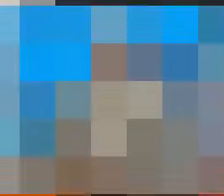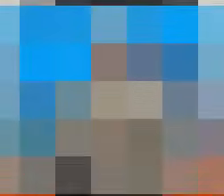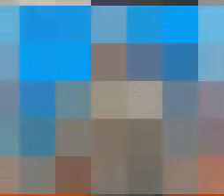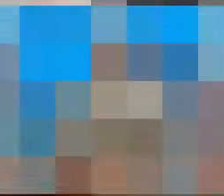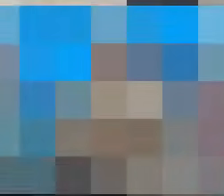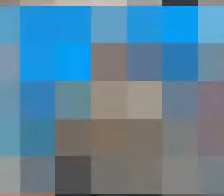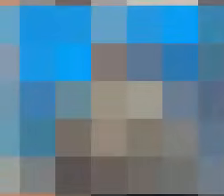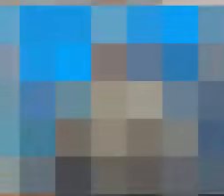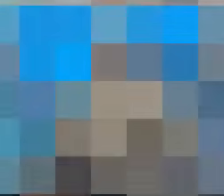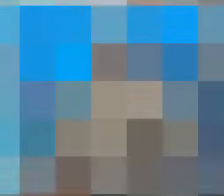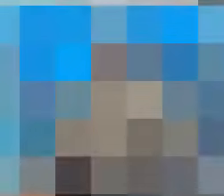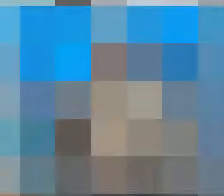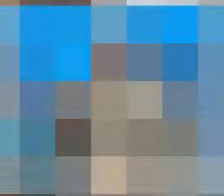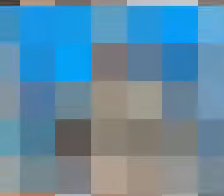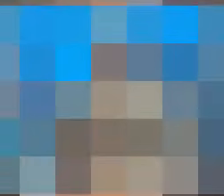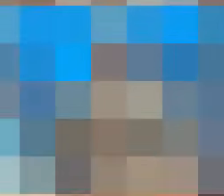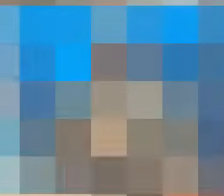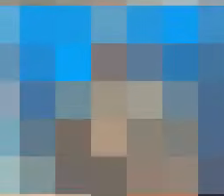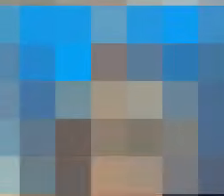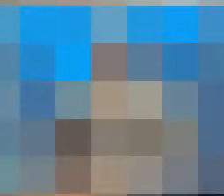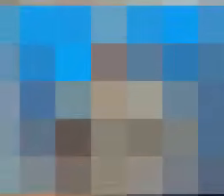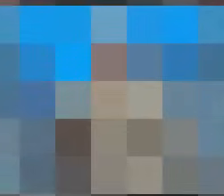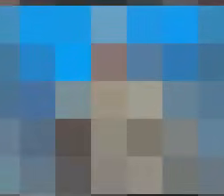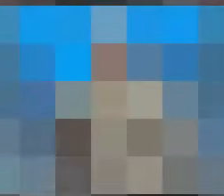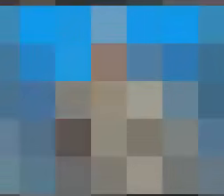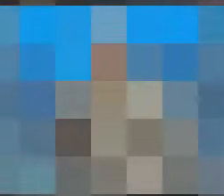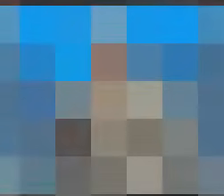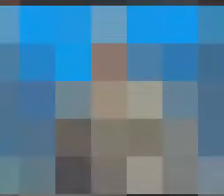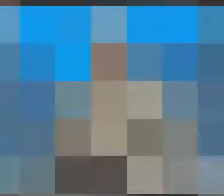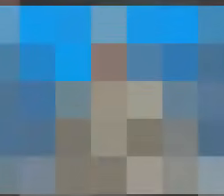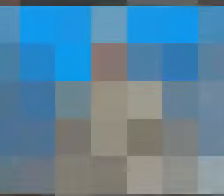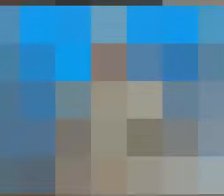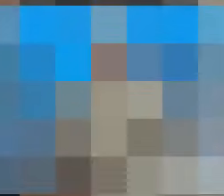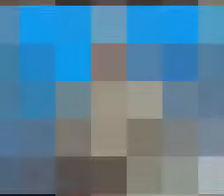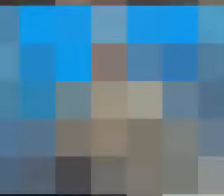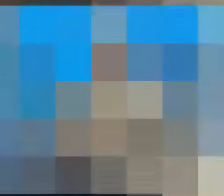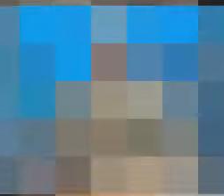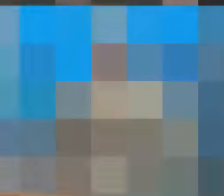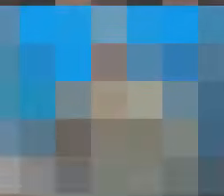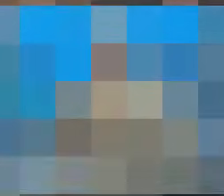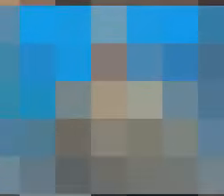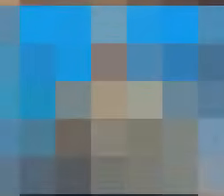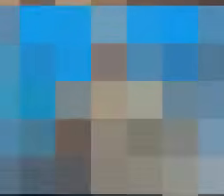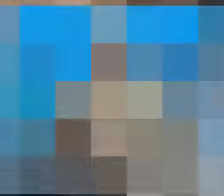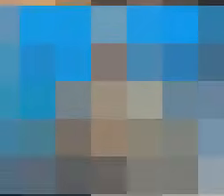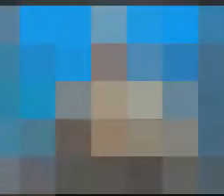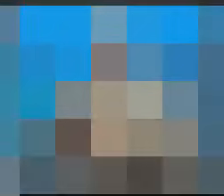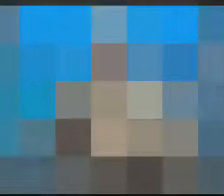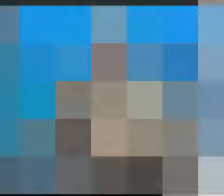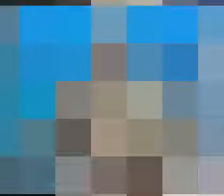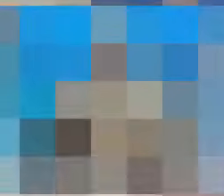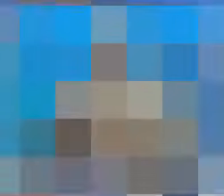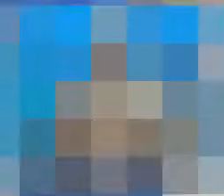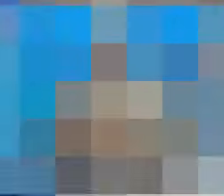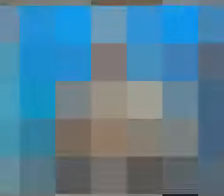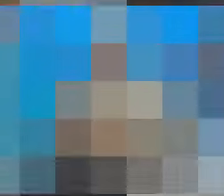حصيلة ضحايا العدوان الإسرائيلي على قطاع غزة تقترب من 22 ألف شهيد، وجيش الاحتلال يعلن تقليص